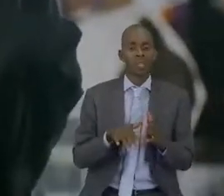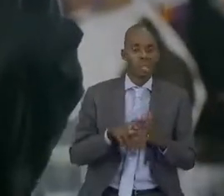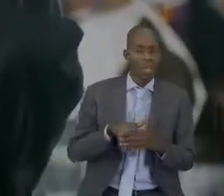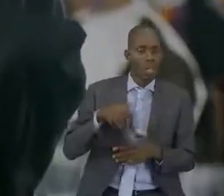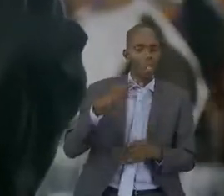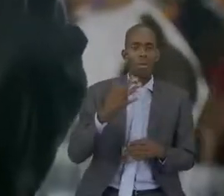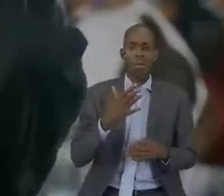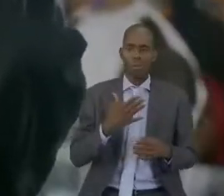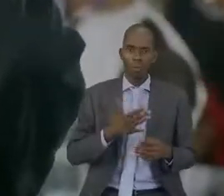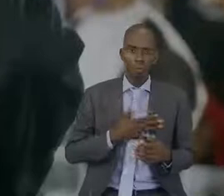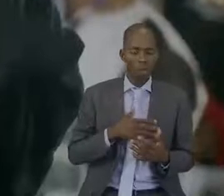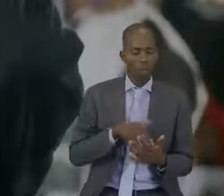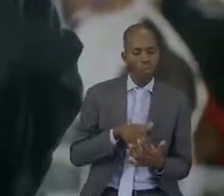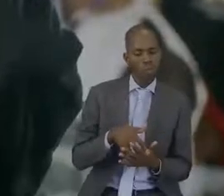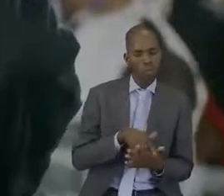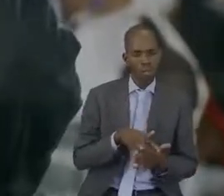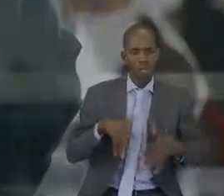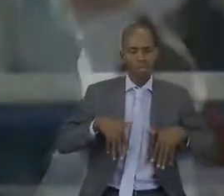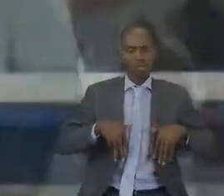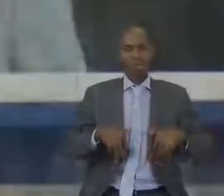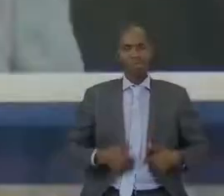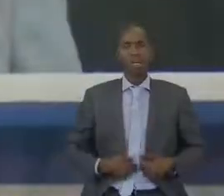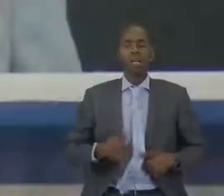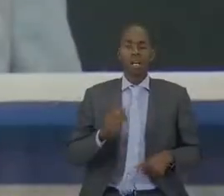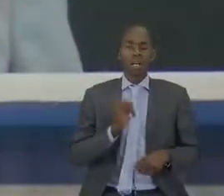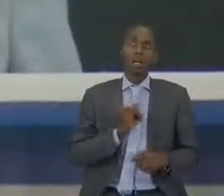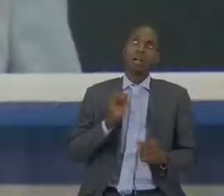De ma fatigue. Je viens